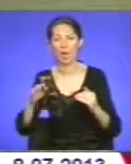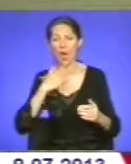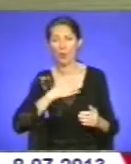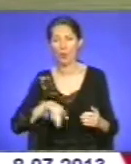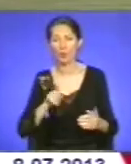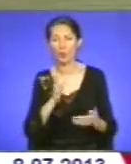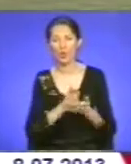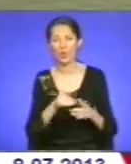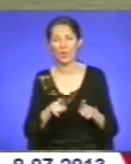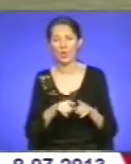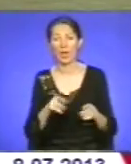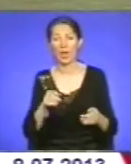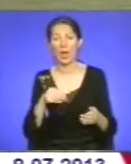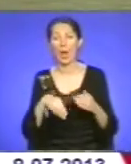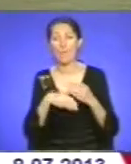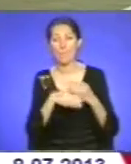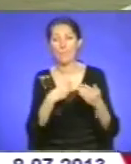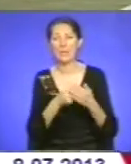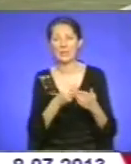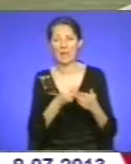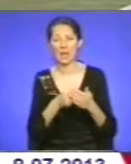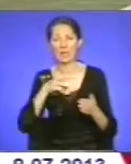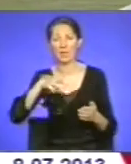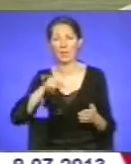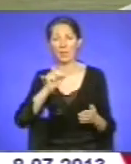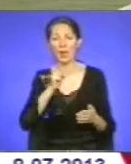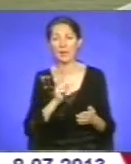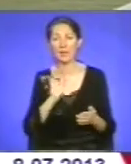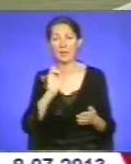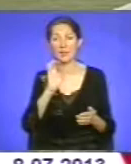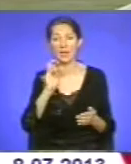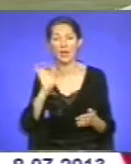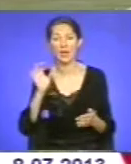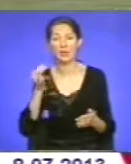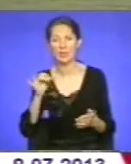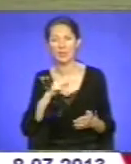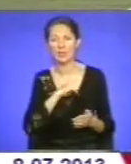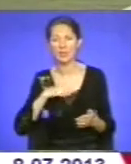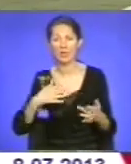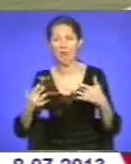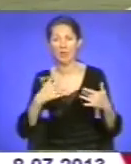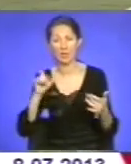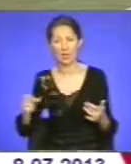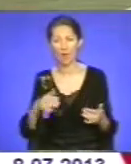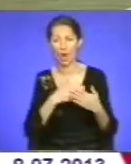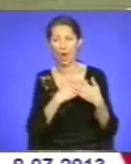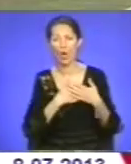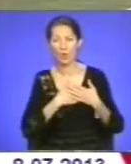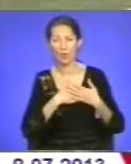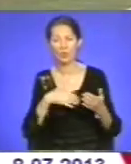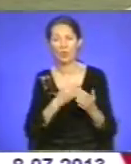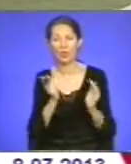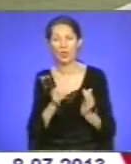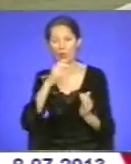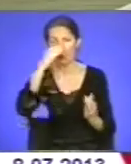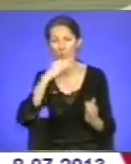Михайло Мацієвський. Він і сам артист, але він любить свою маленьку батьківщину. Я знаю, що у нього є велика мрія